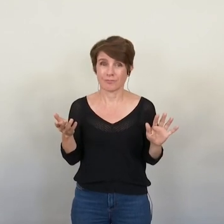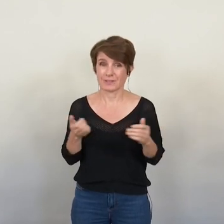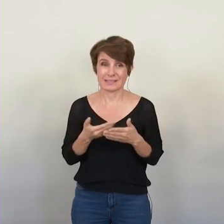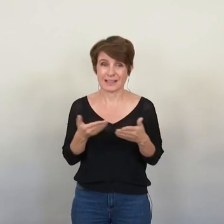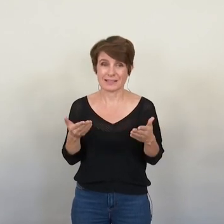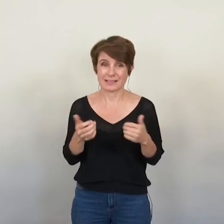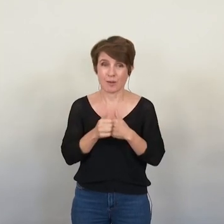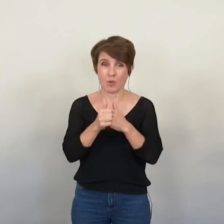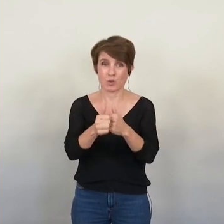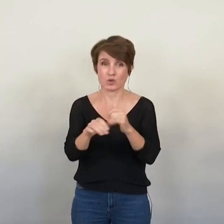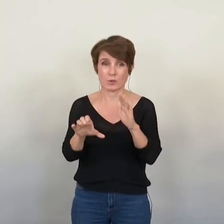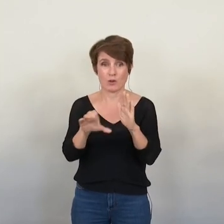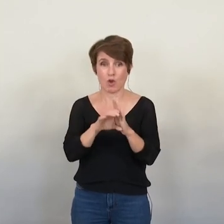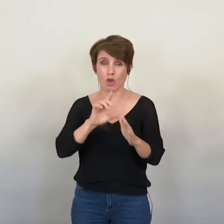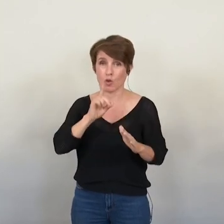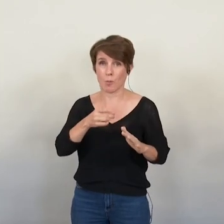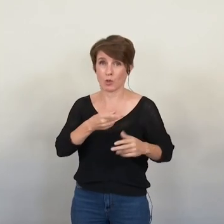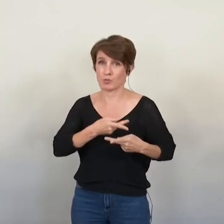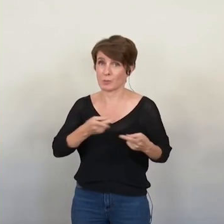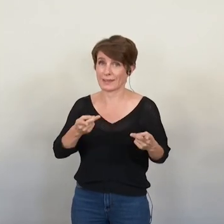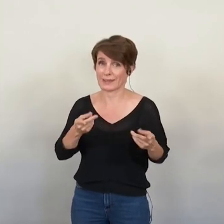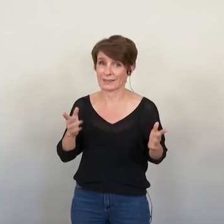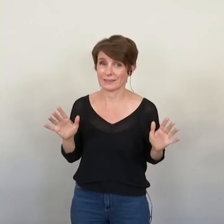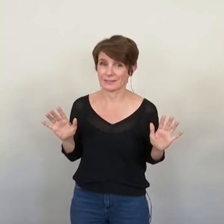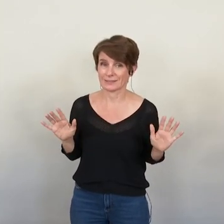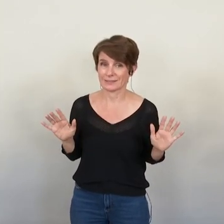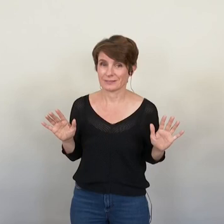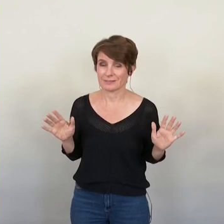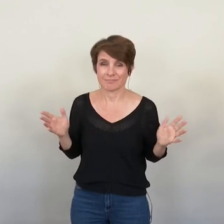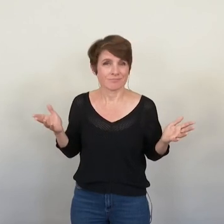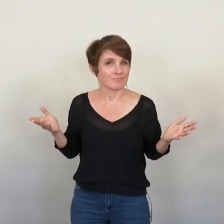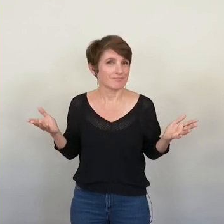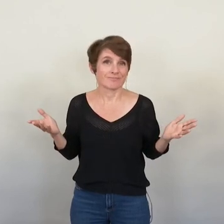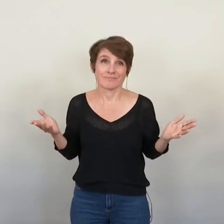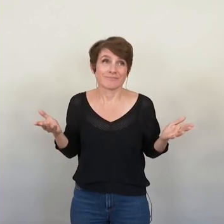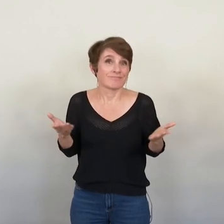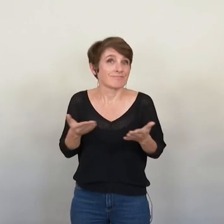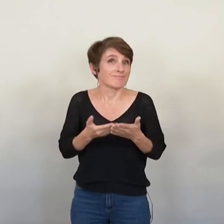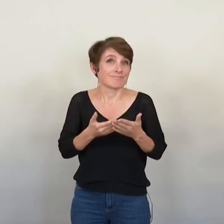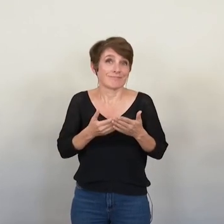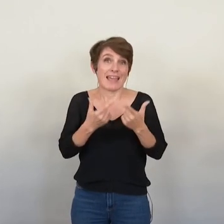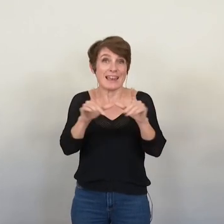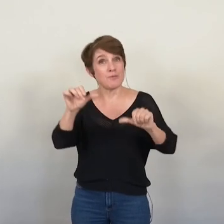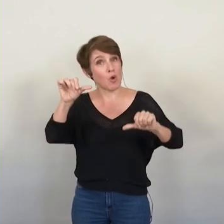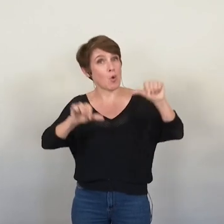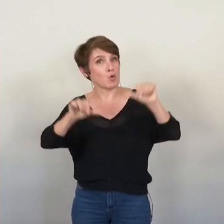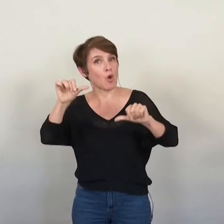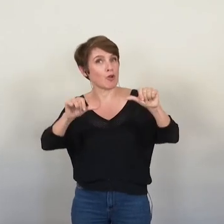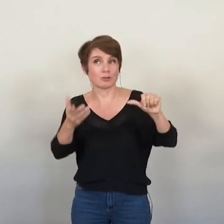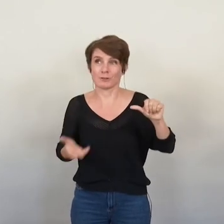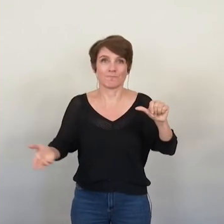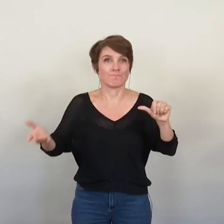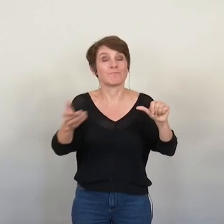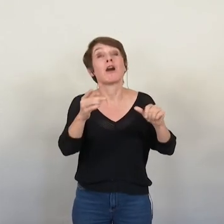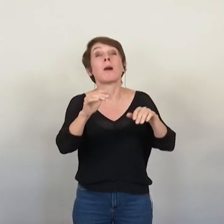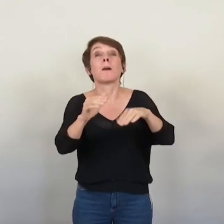commande publique voilà ah ben c'est après c'est la magie de la libre concurrence non faussée défendue par